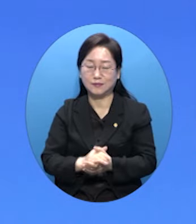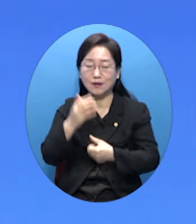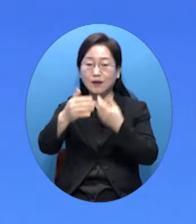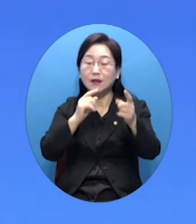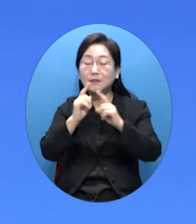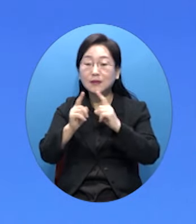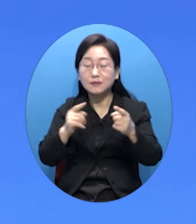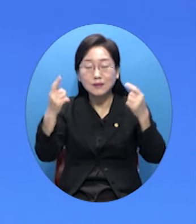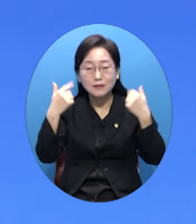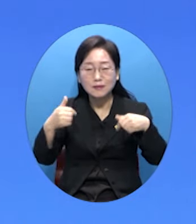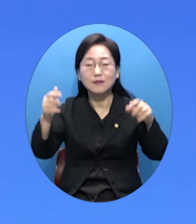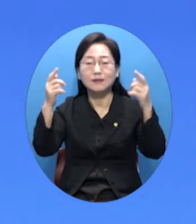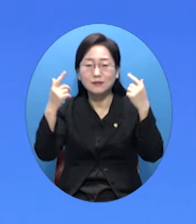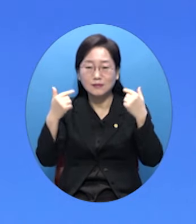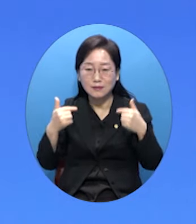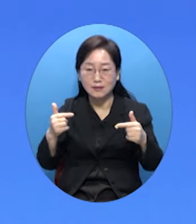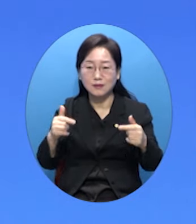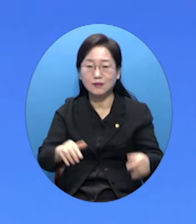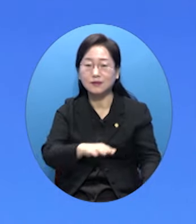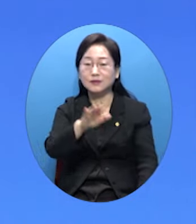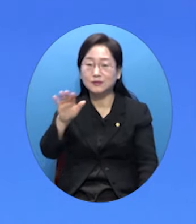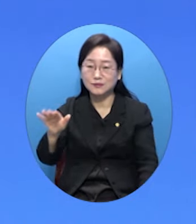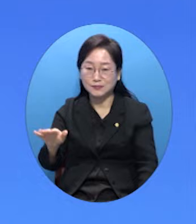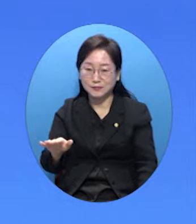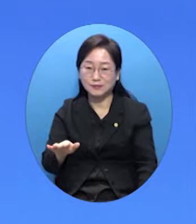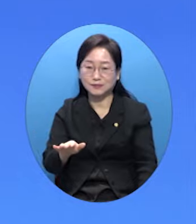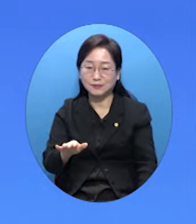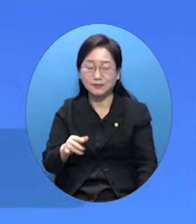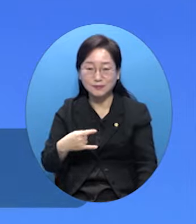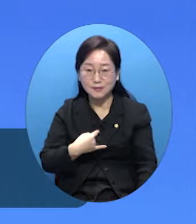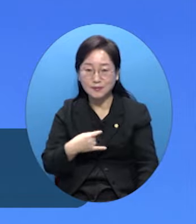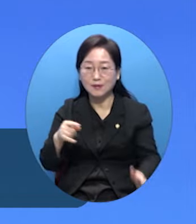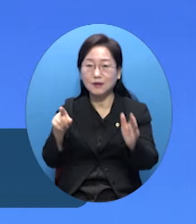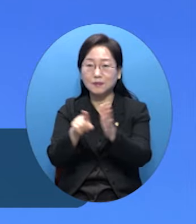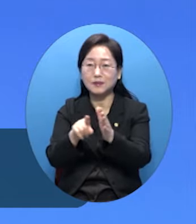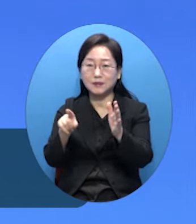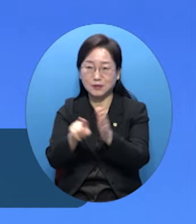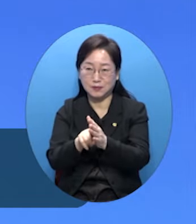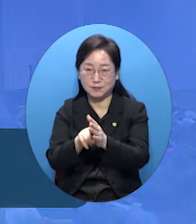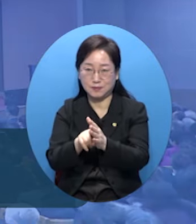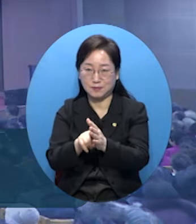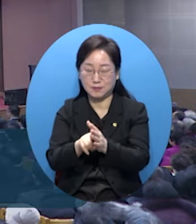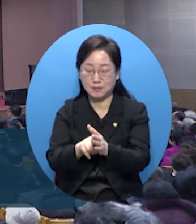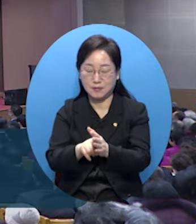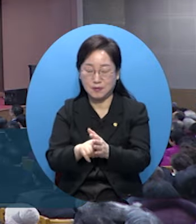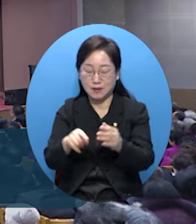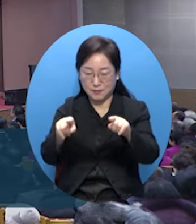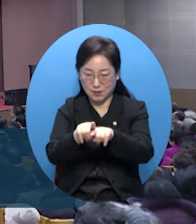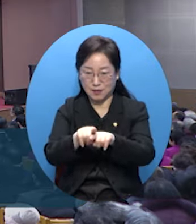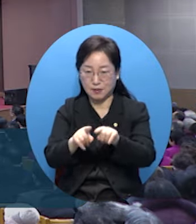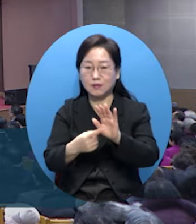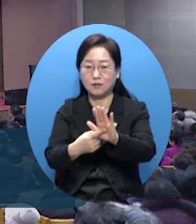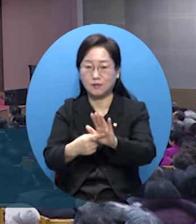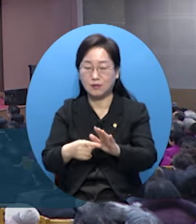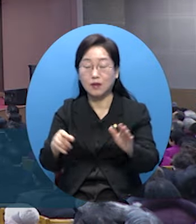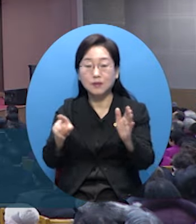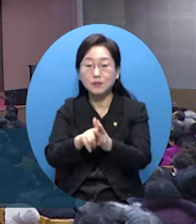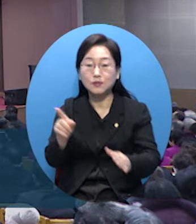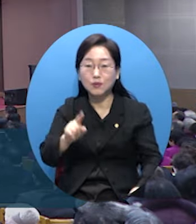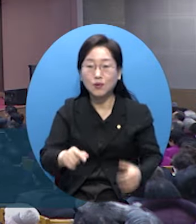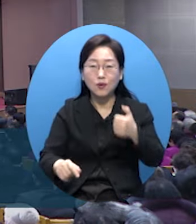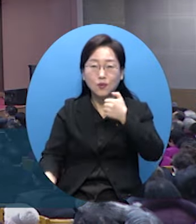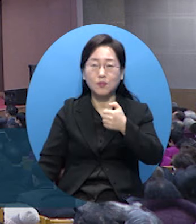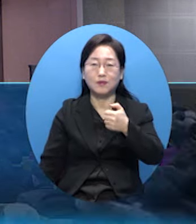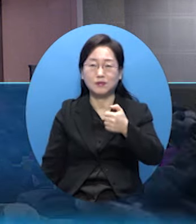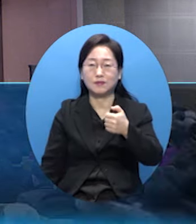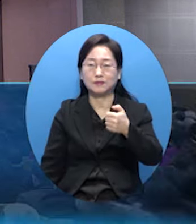말씀은 언제나 우리에게 믿음의 역사를 불러일으키는데 믿음은 로마서 10장